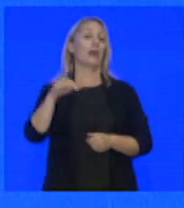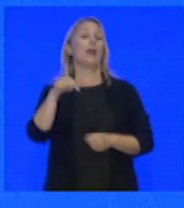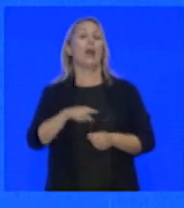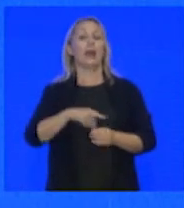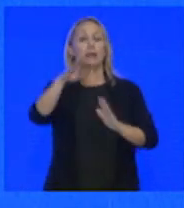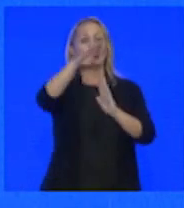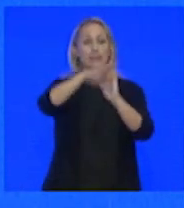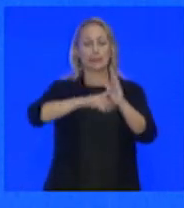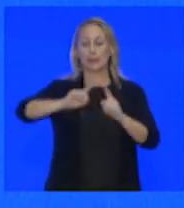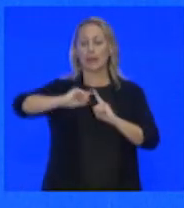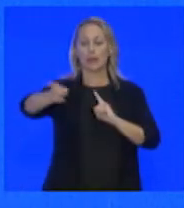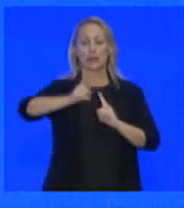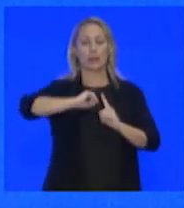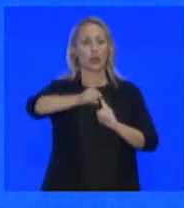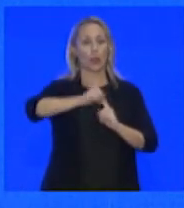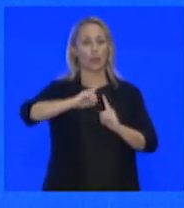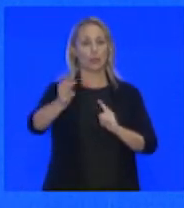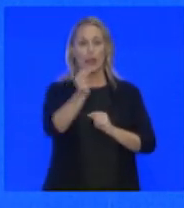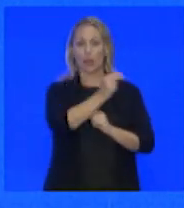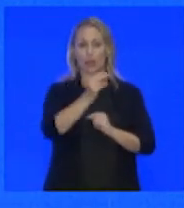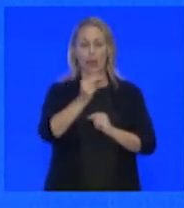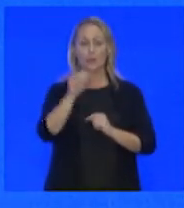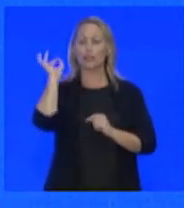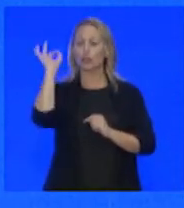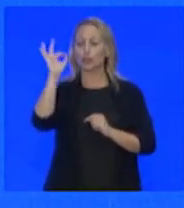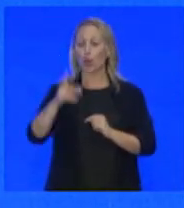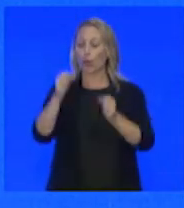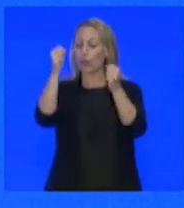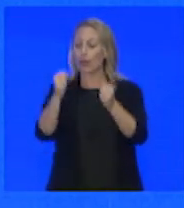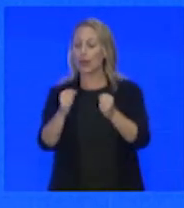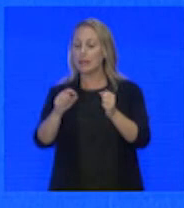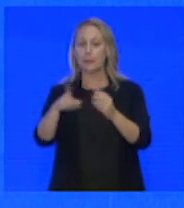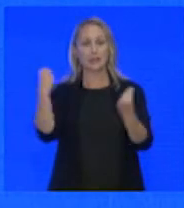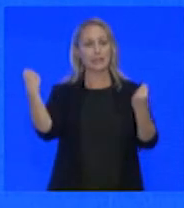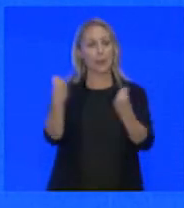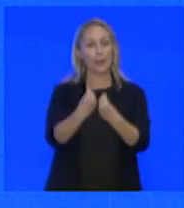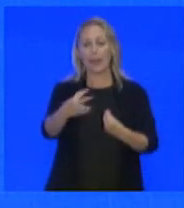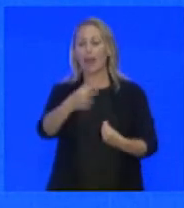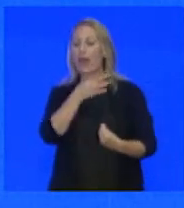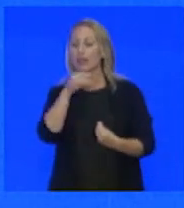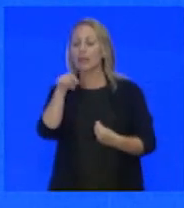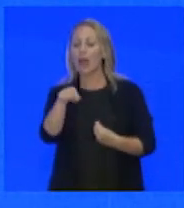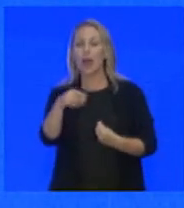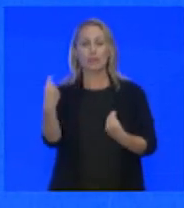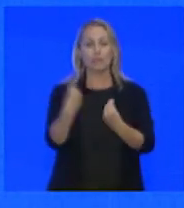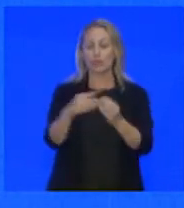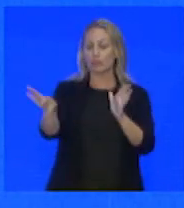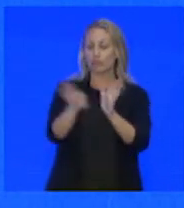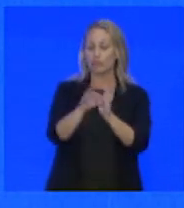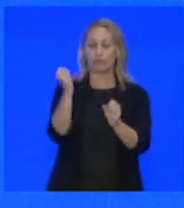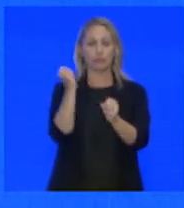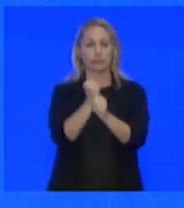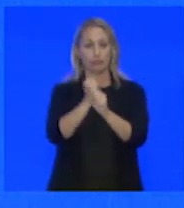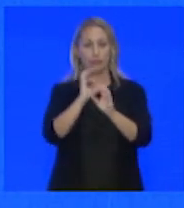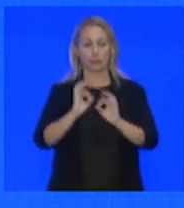κινητικότητας για την αποδοτικότερη κάλυψη των αναγκών των δημόσιων φορέων. Η